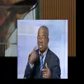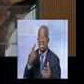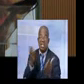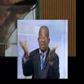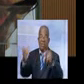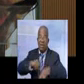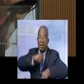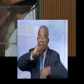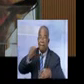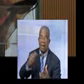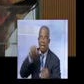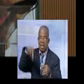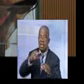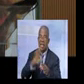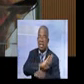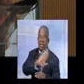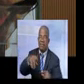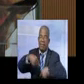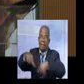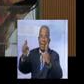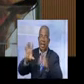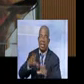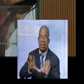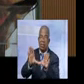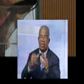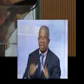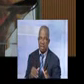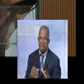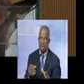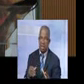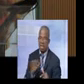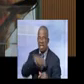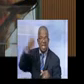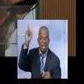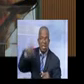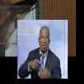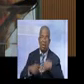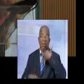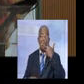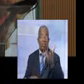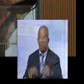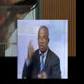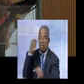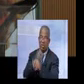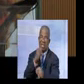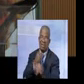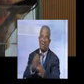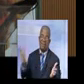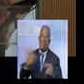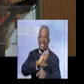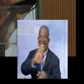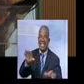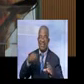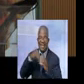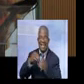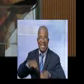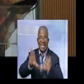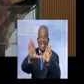notre belle collaboration, afin que le travail des enfants soit considérablement réduit d'ici